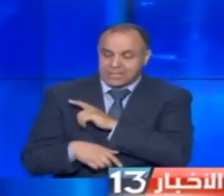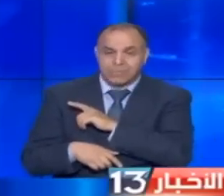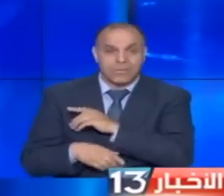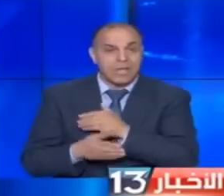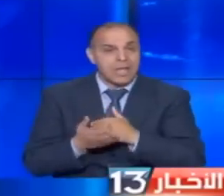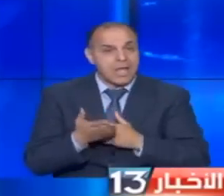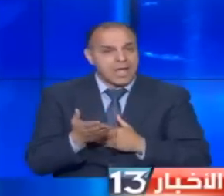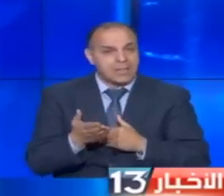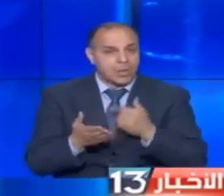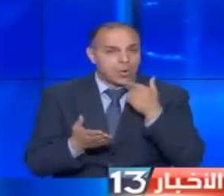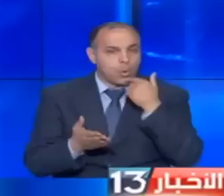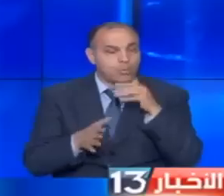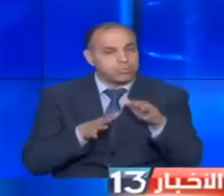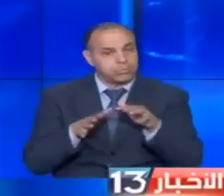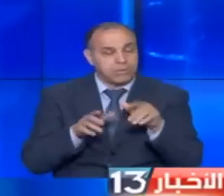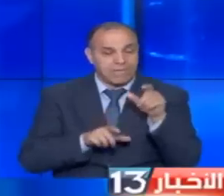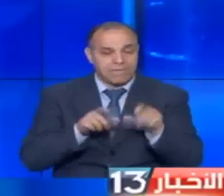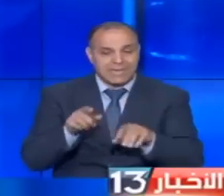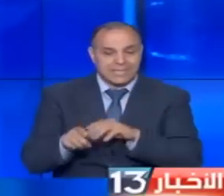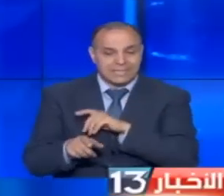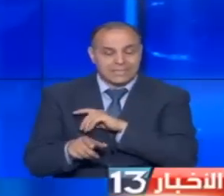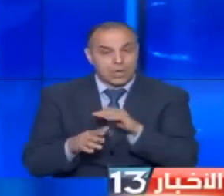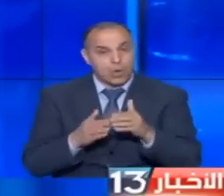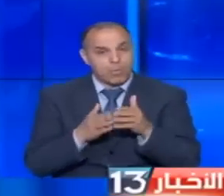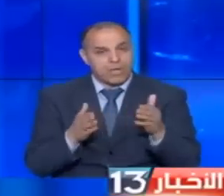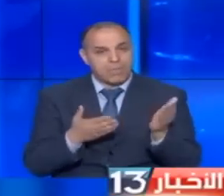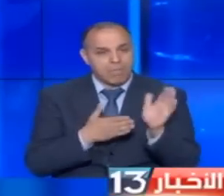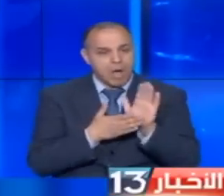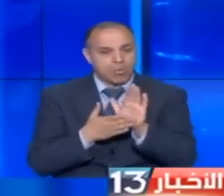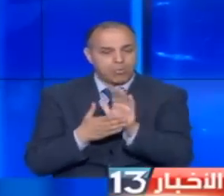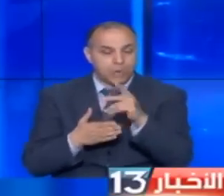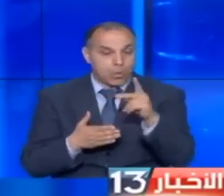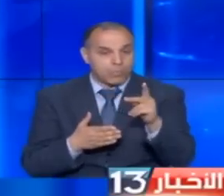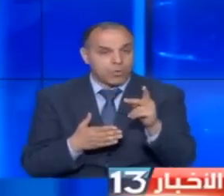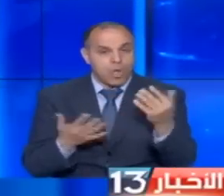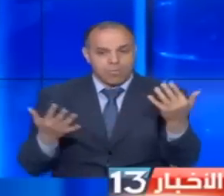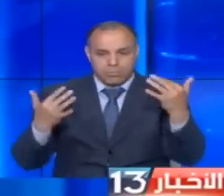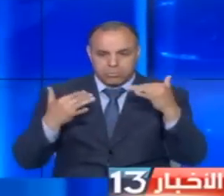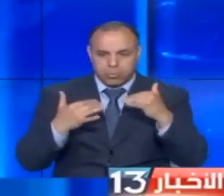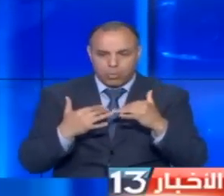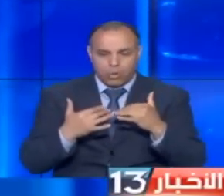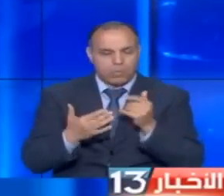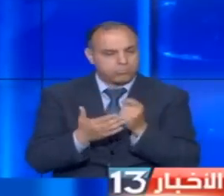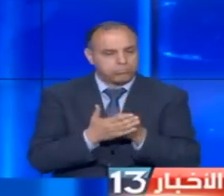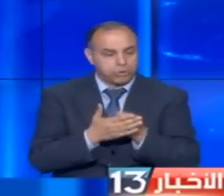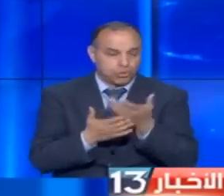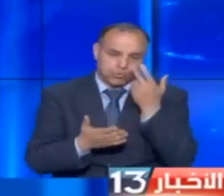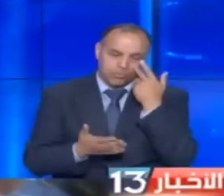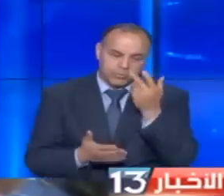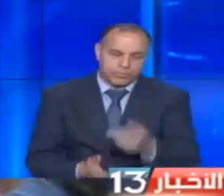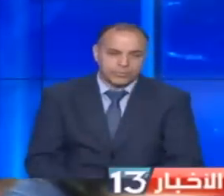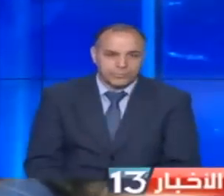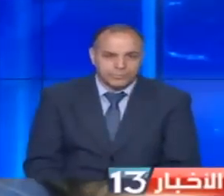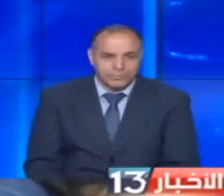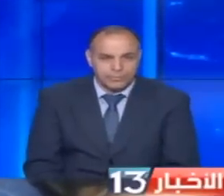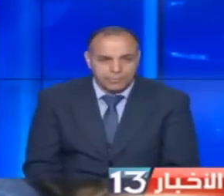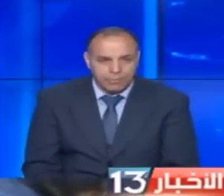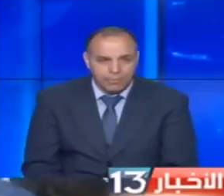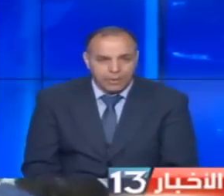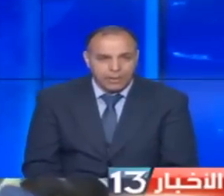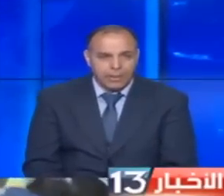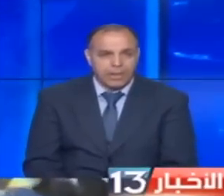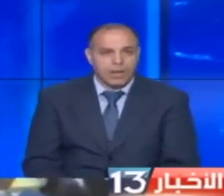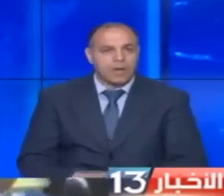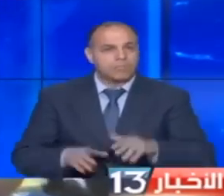باعتبار تفاعل الفلسطينيين الكبير مع معروضات واقبالهم العالي عليه بين